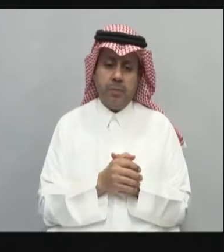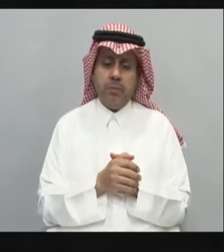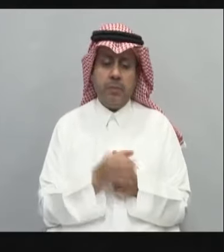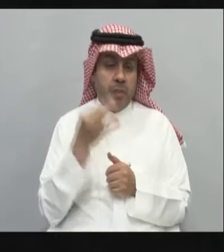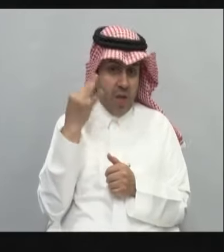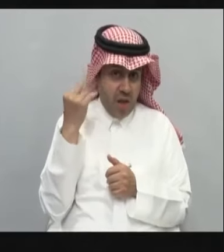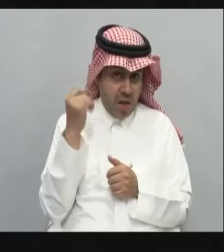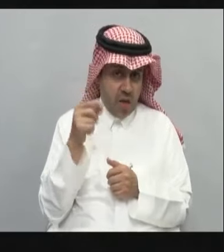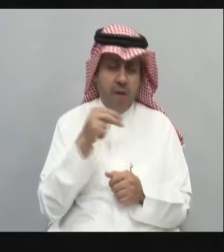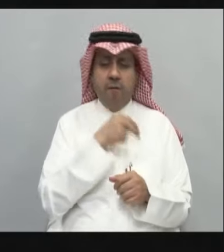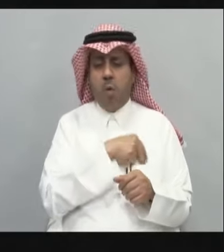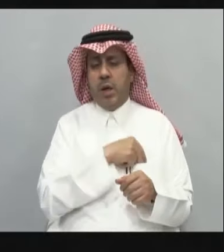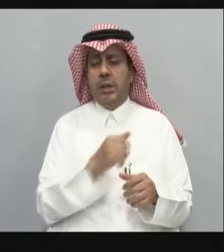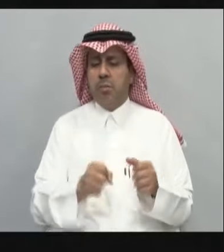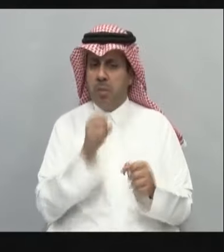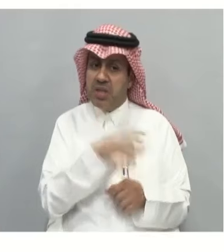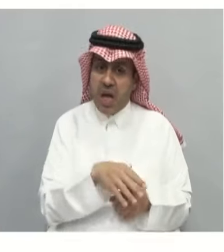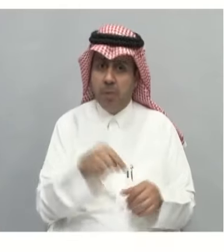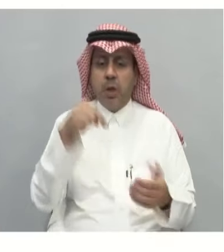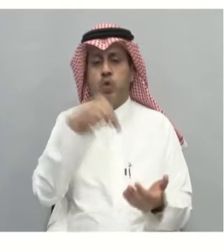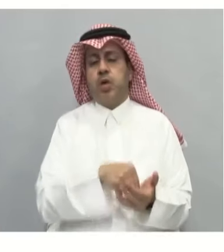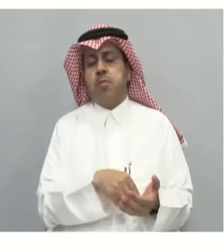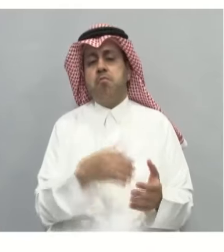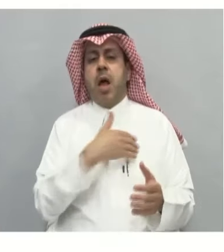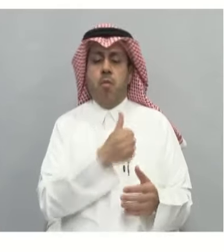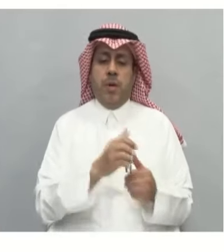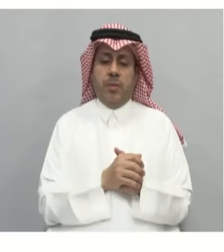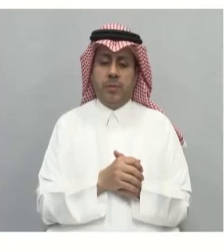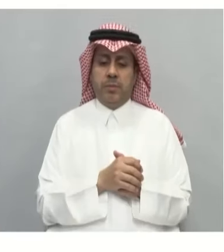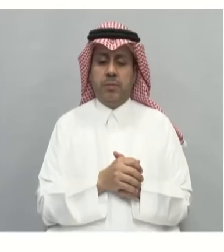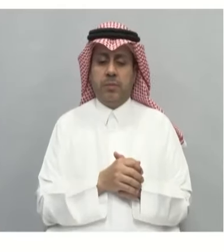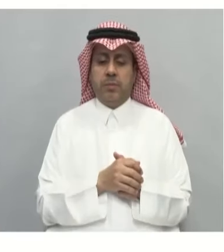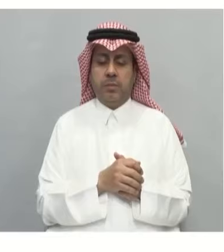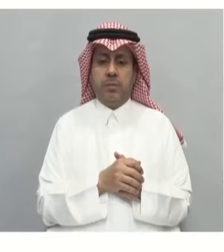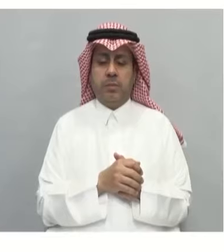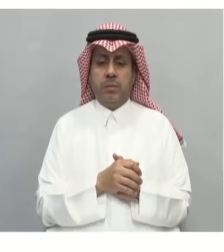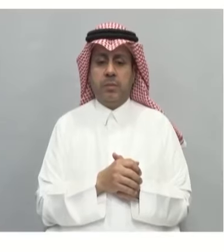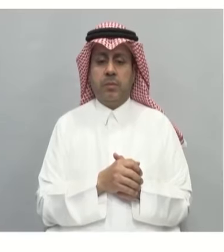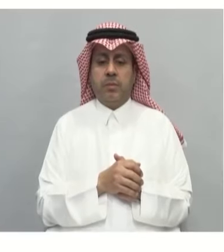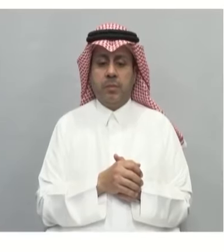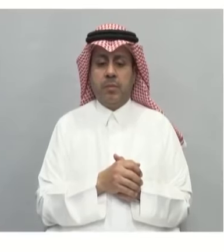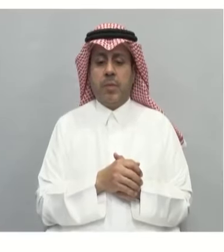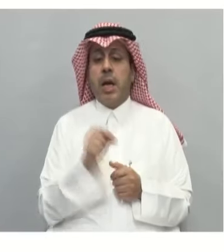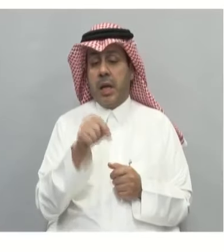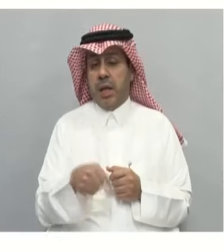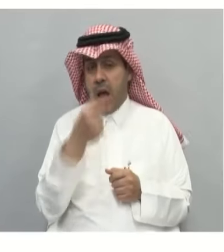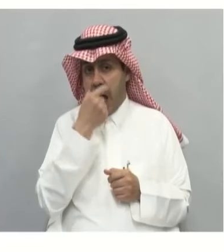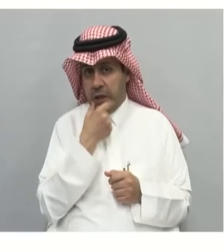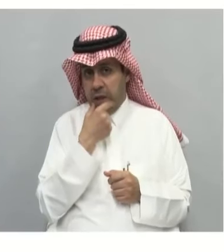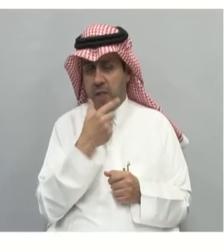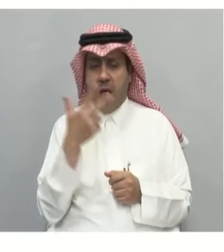الابتلاءات التي تصيب المؤمنين ناتي واياكم ابنائي الطلب بنات الطالبات الى الحديث